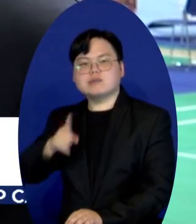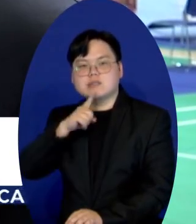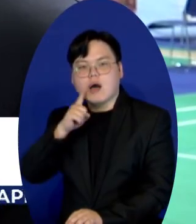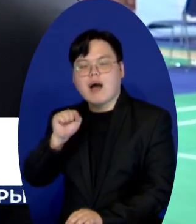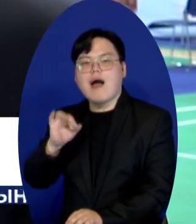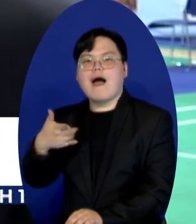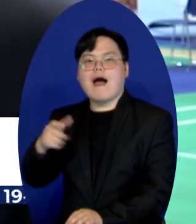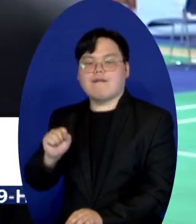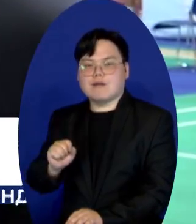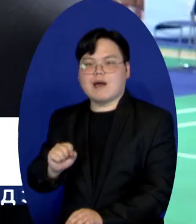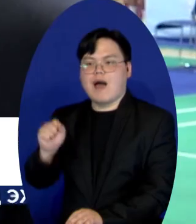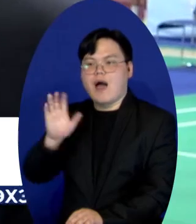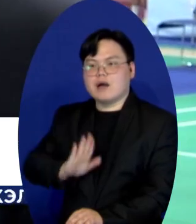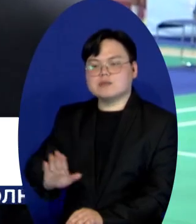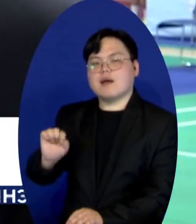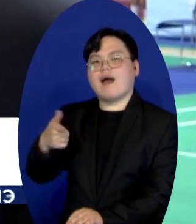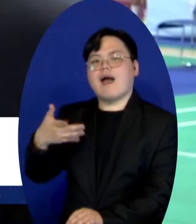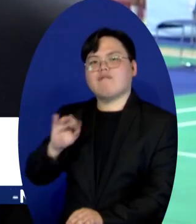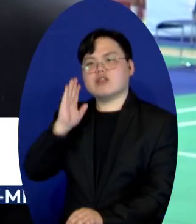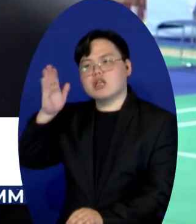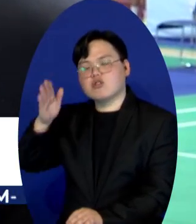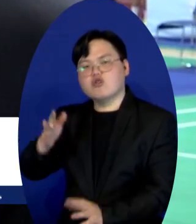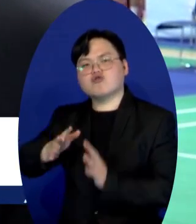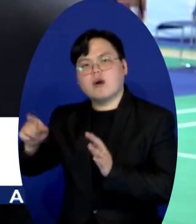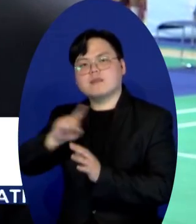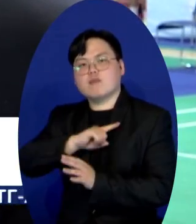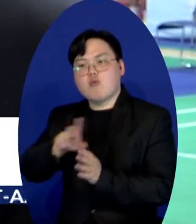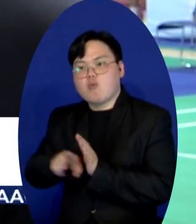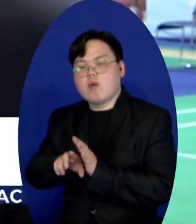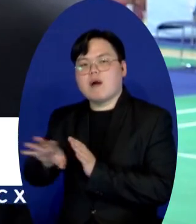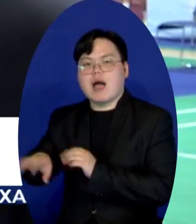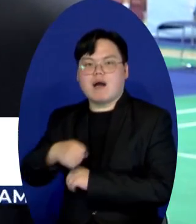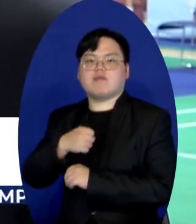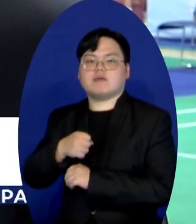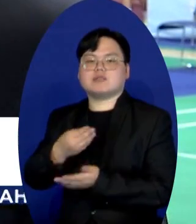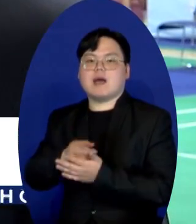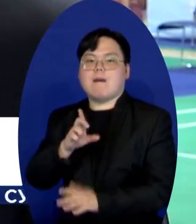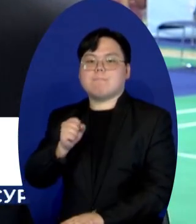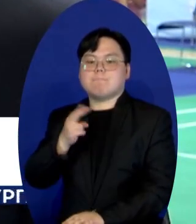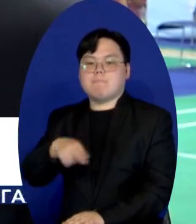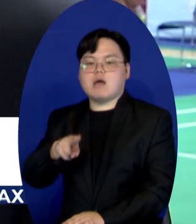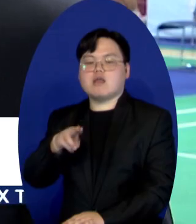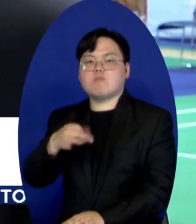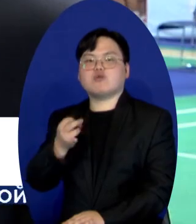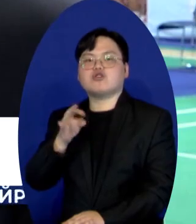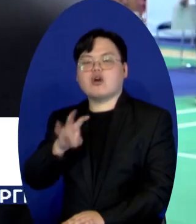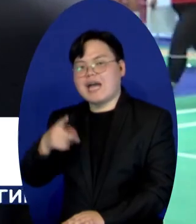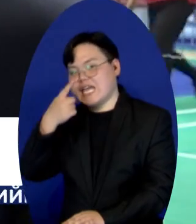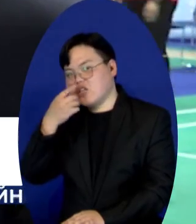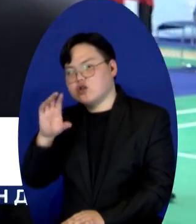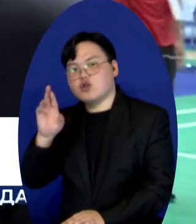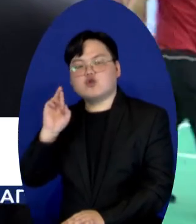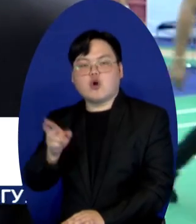залуучдын аварга, Азийн аваргын тэр ер нь ирээдүйд авах тийм одоо боломжтой спорт гэж би харж байгаа. Тэгэхээр бадминтон бол одоо Хятад, Солонгос,